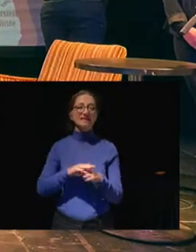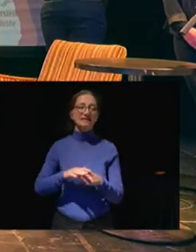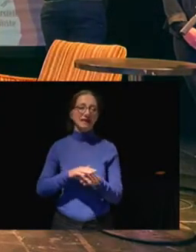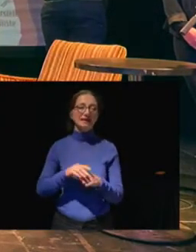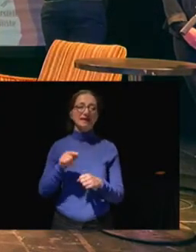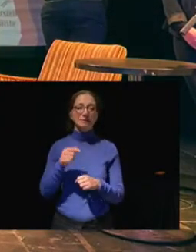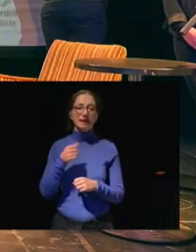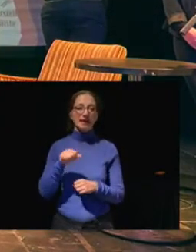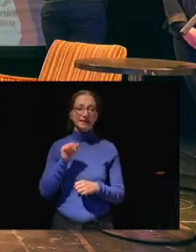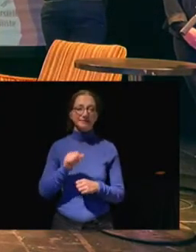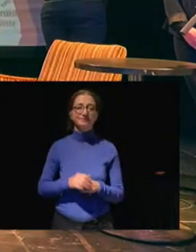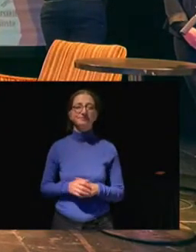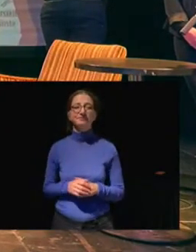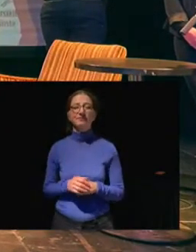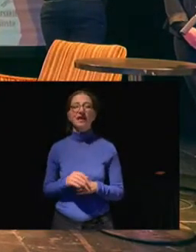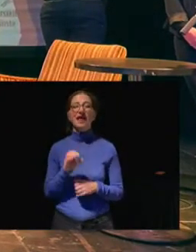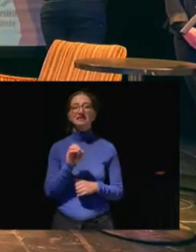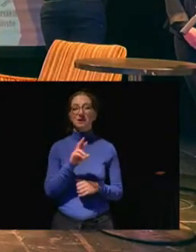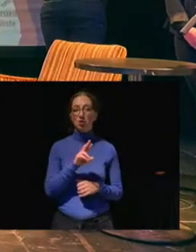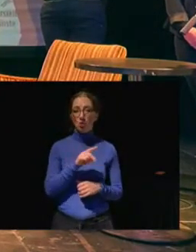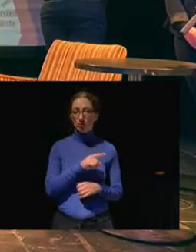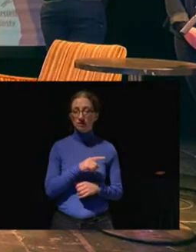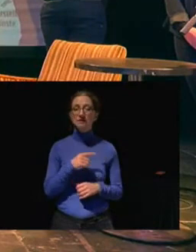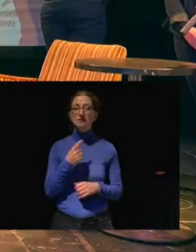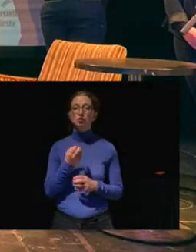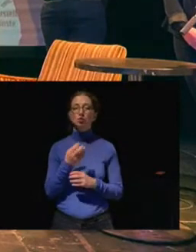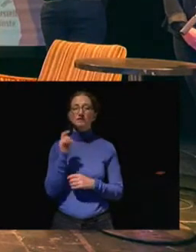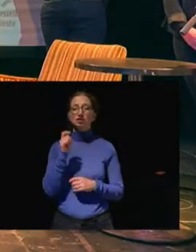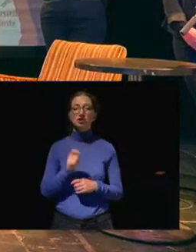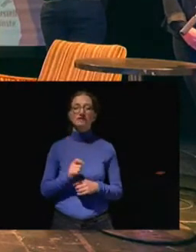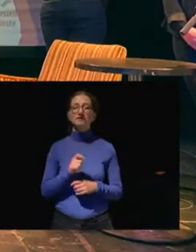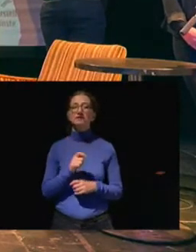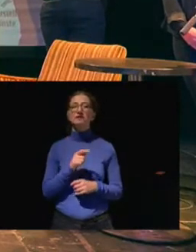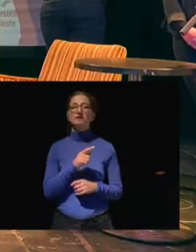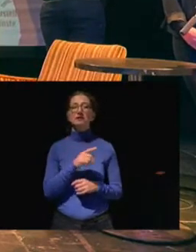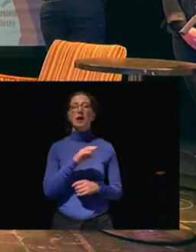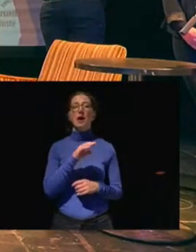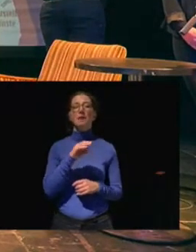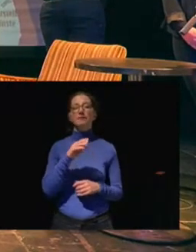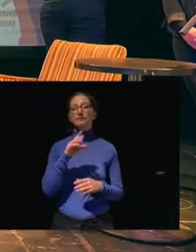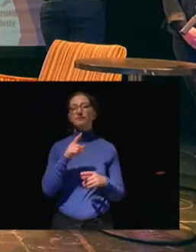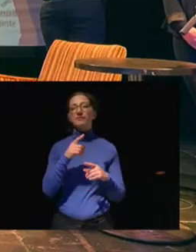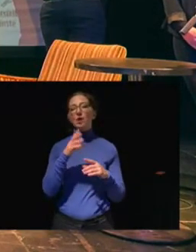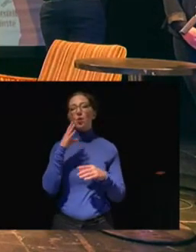Berlin. Elisabeth Roos hat Kulturwissenschaften an der Universität Maastricht und Leuphanner